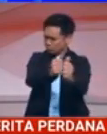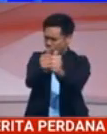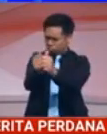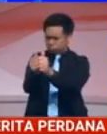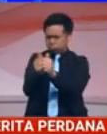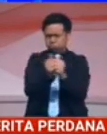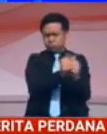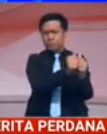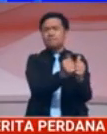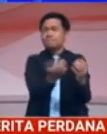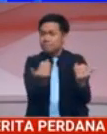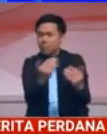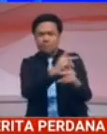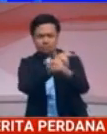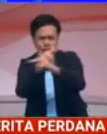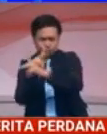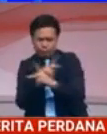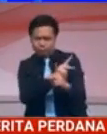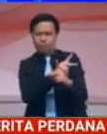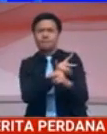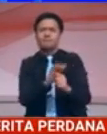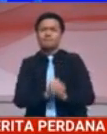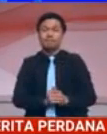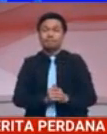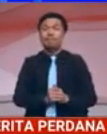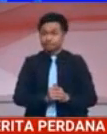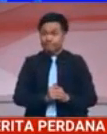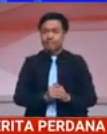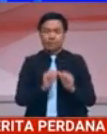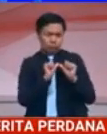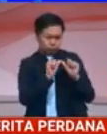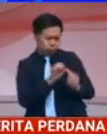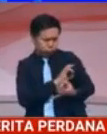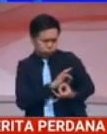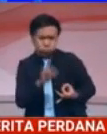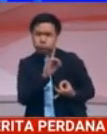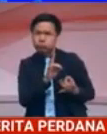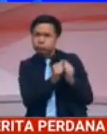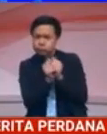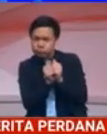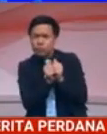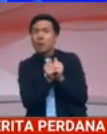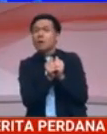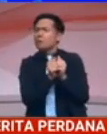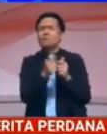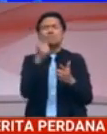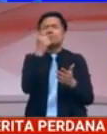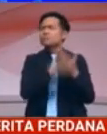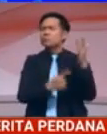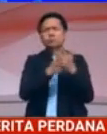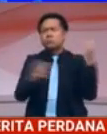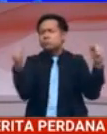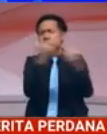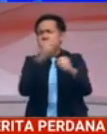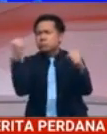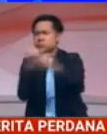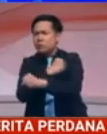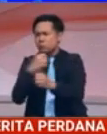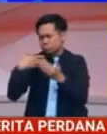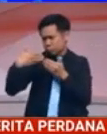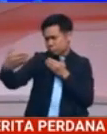antara satu sama lain. Ya, jika semangat itu diteruskan, beliau yakin negara akan berjaya mengatasi apa sahaja cabaran yang